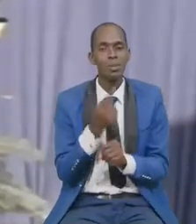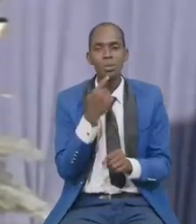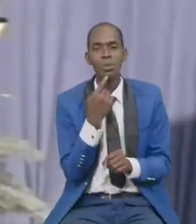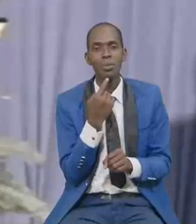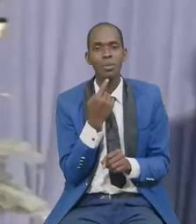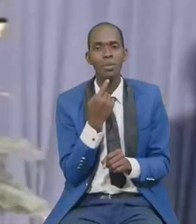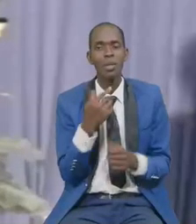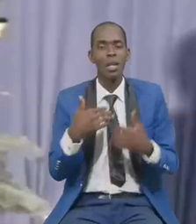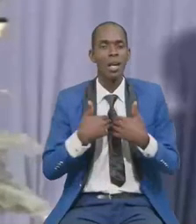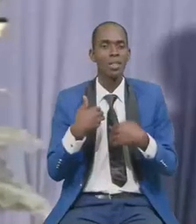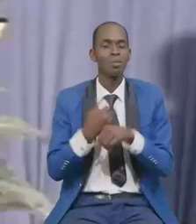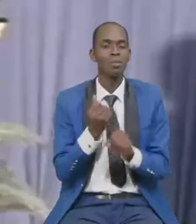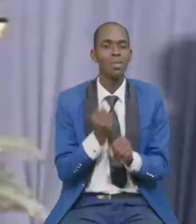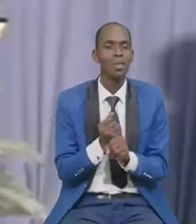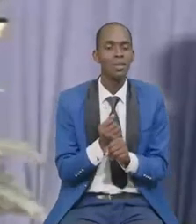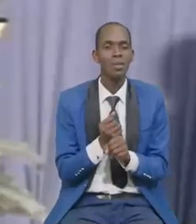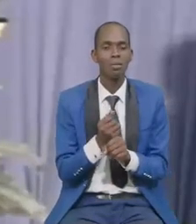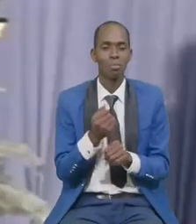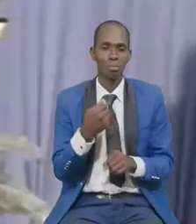m'a